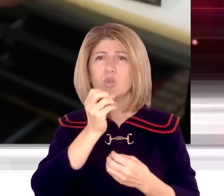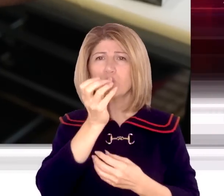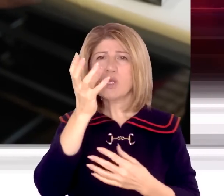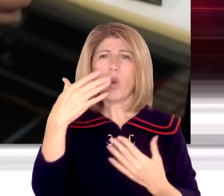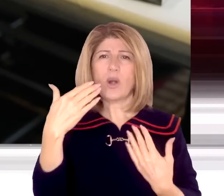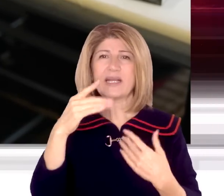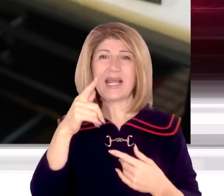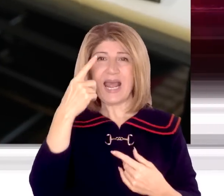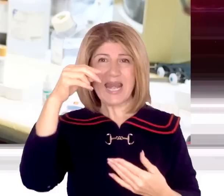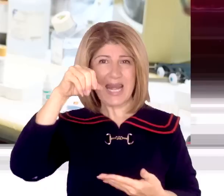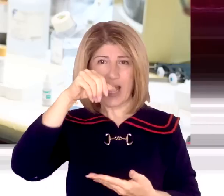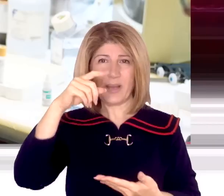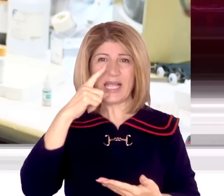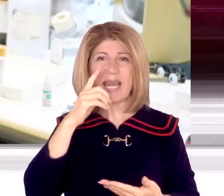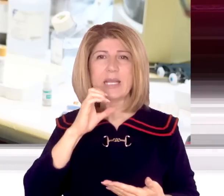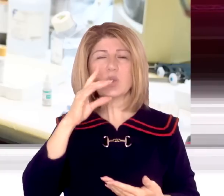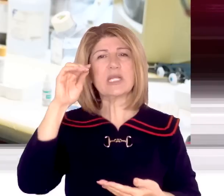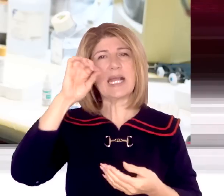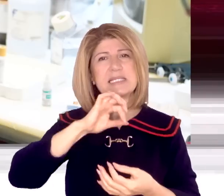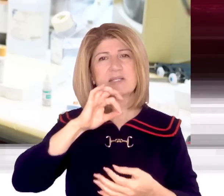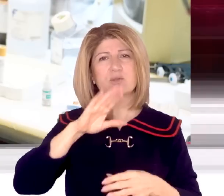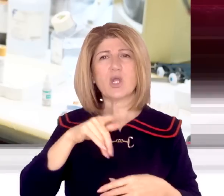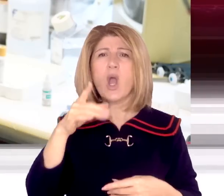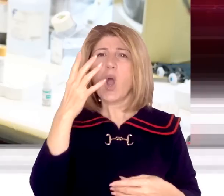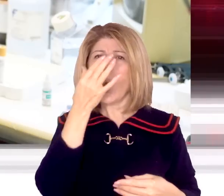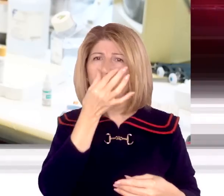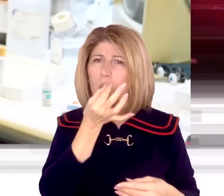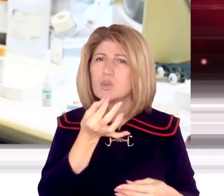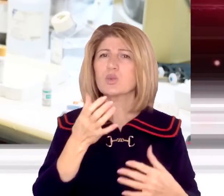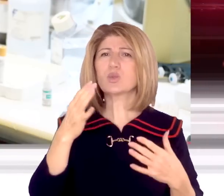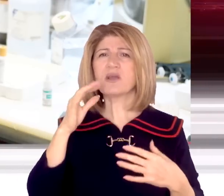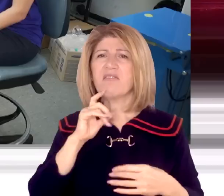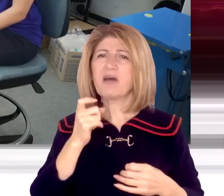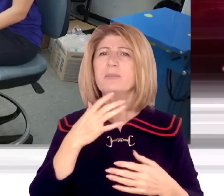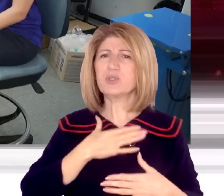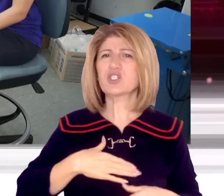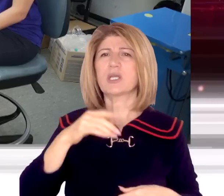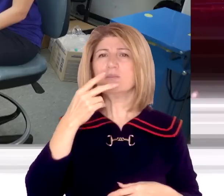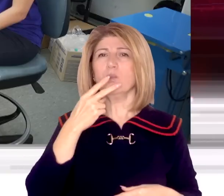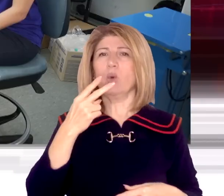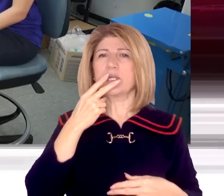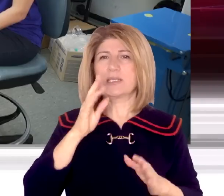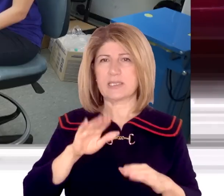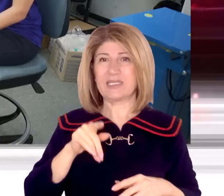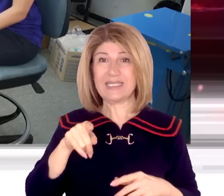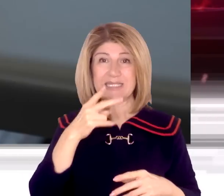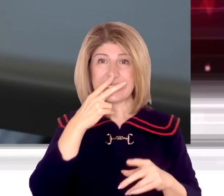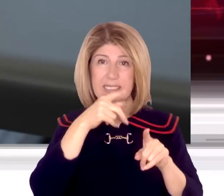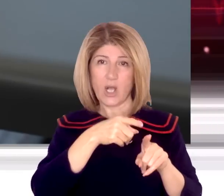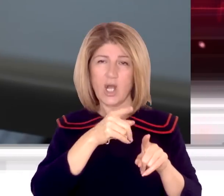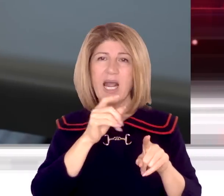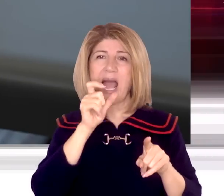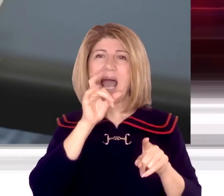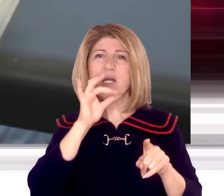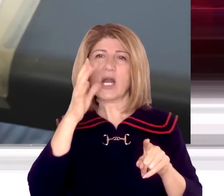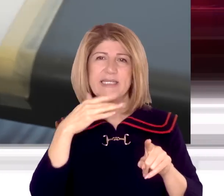شدن، دودم خنک میکنن. توی اینا از نمک نیکوتین استفاده میشه. برای همین آسونتر و عمیق‌تر میشه پک زد. این